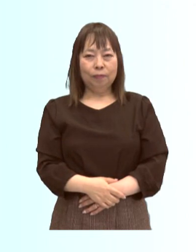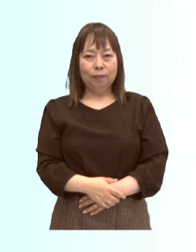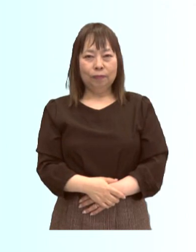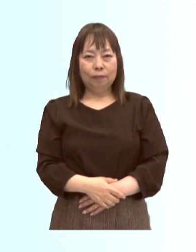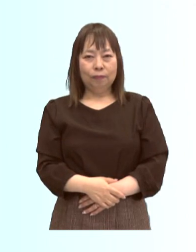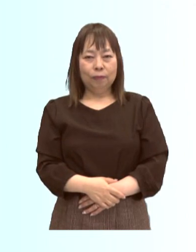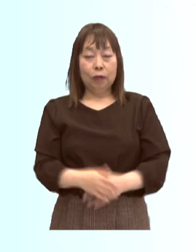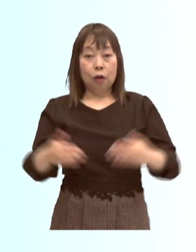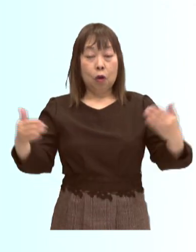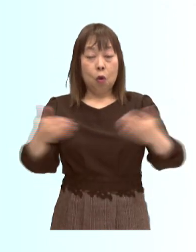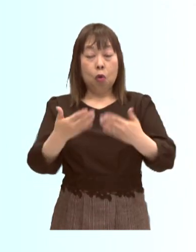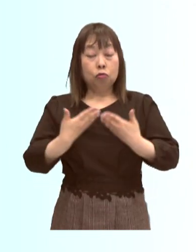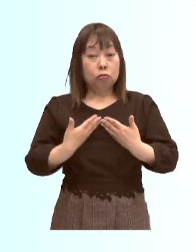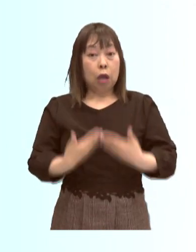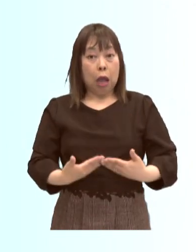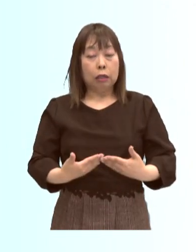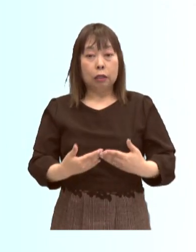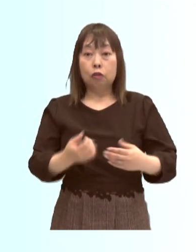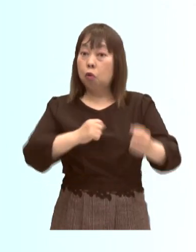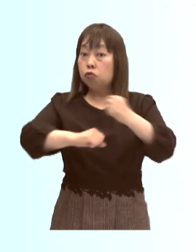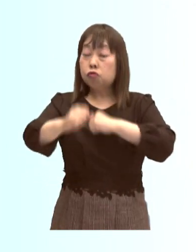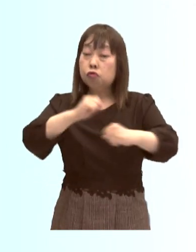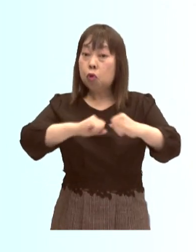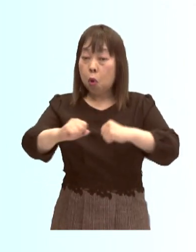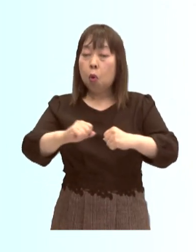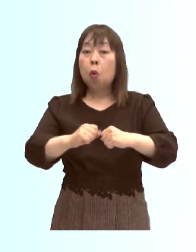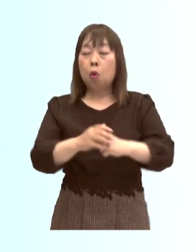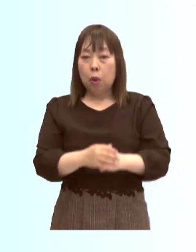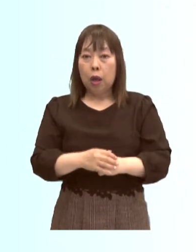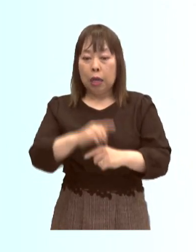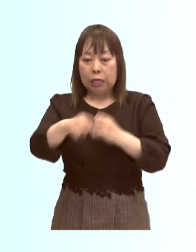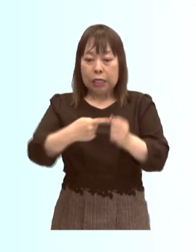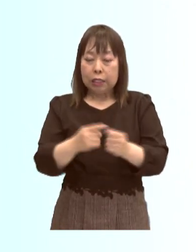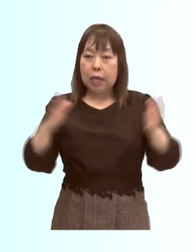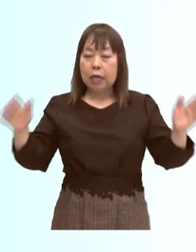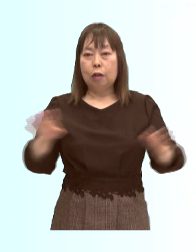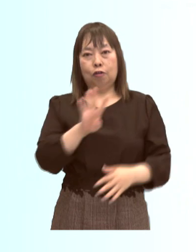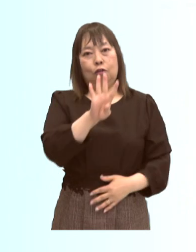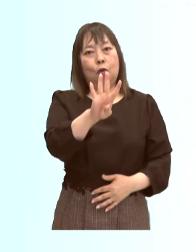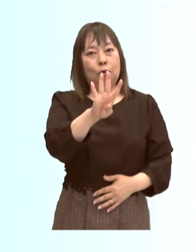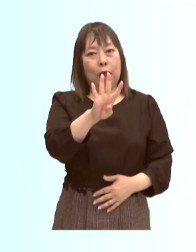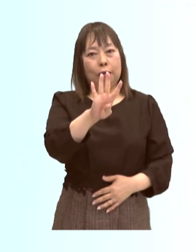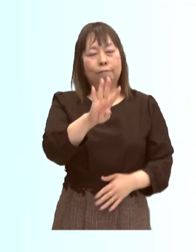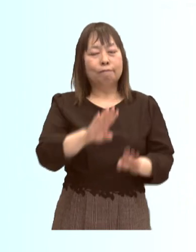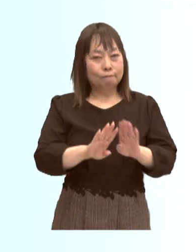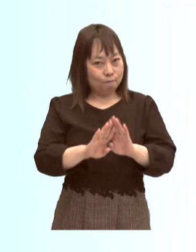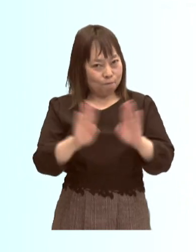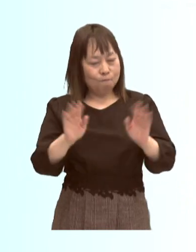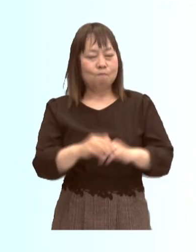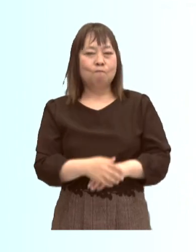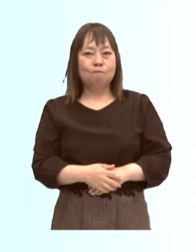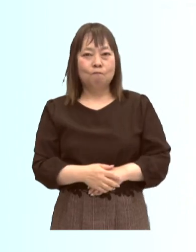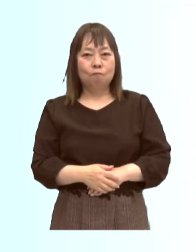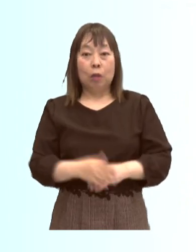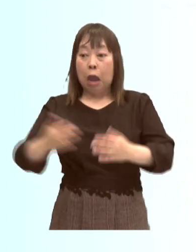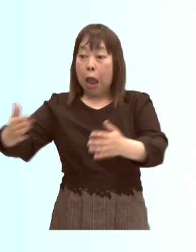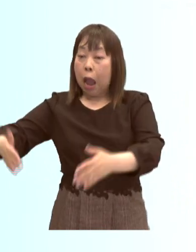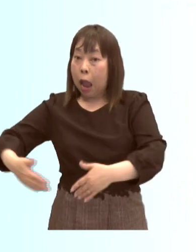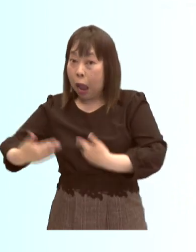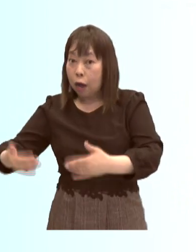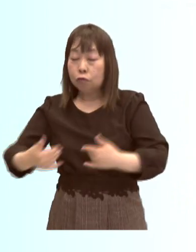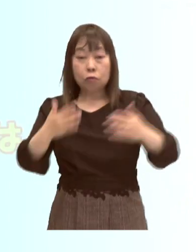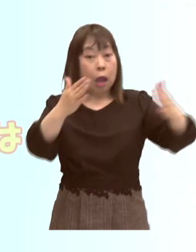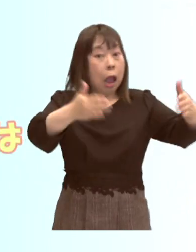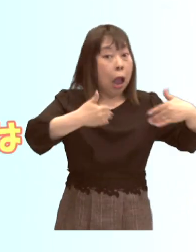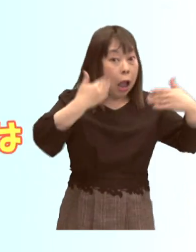交通安全に係る運動については年間に4回実施されています。春と秋の交通安全